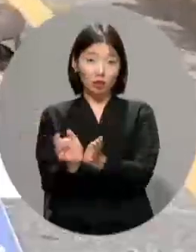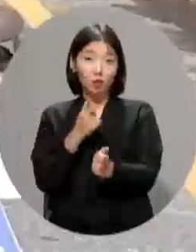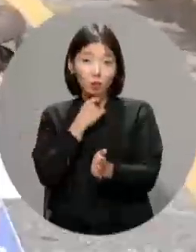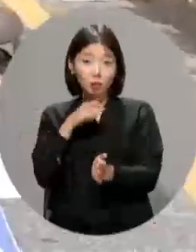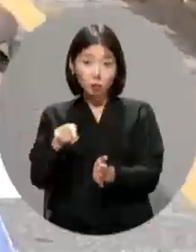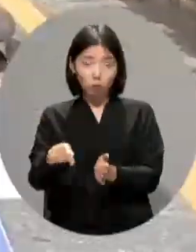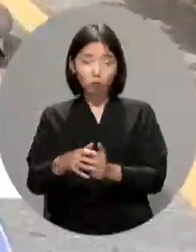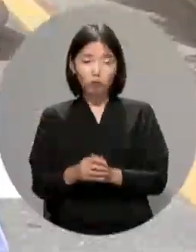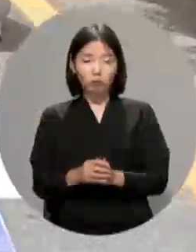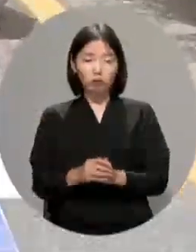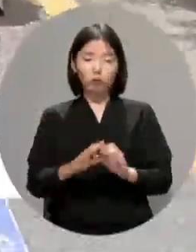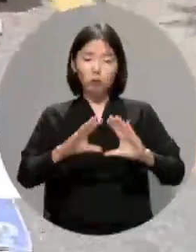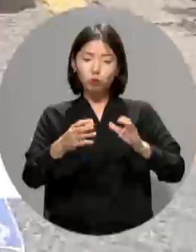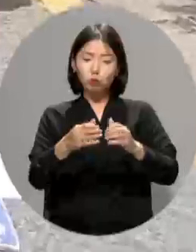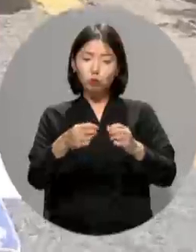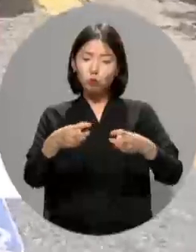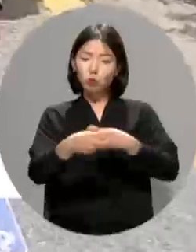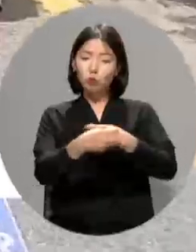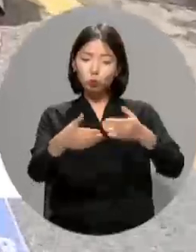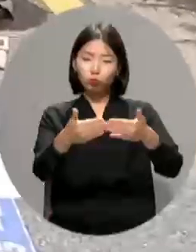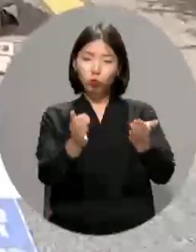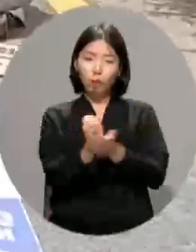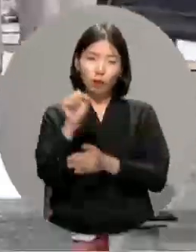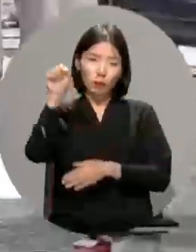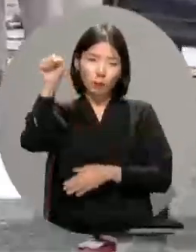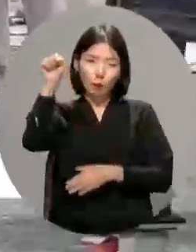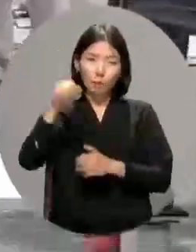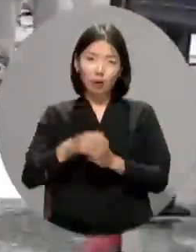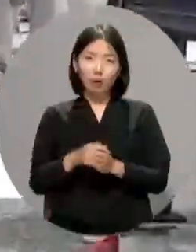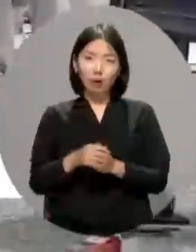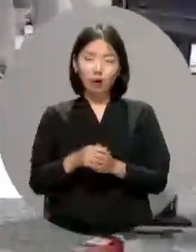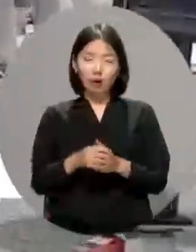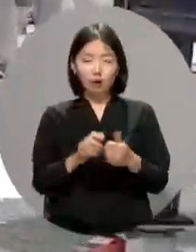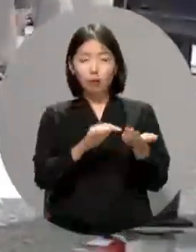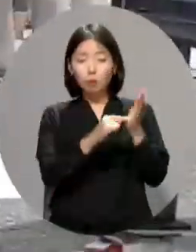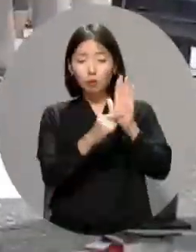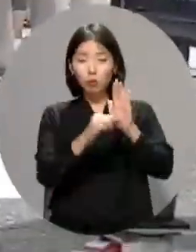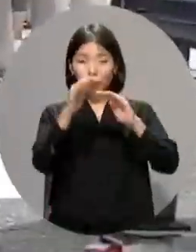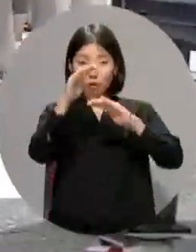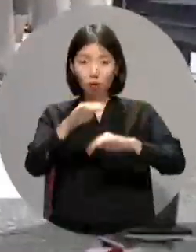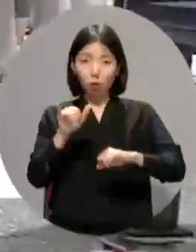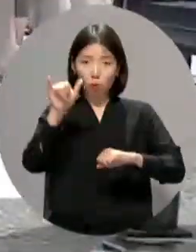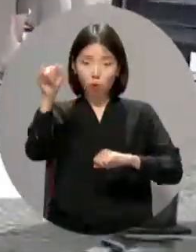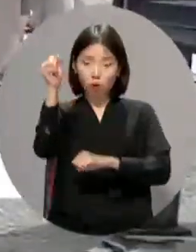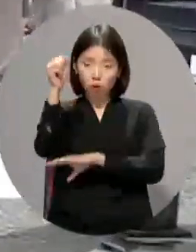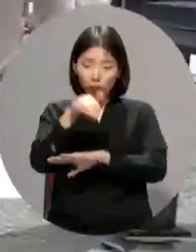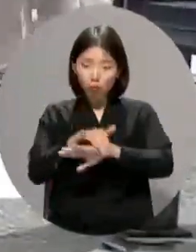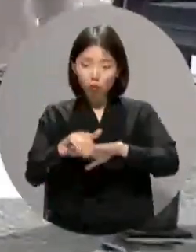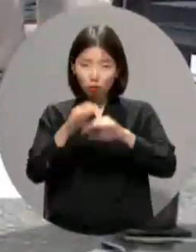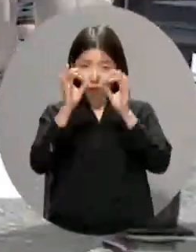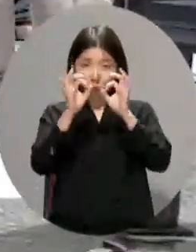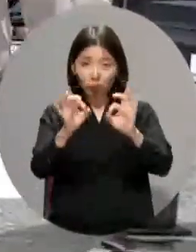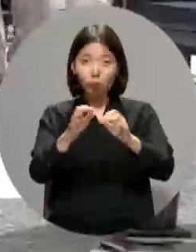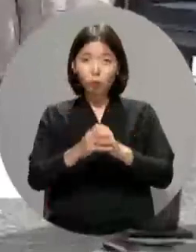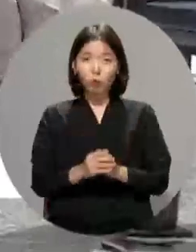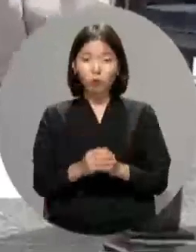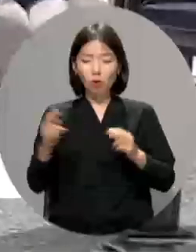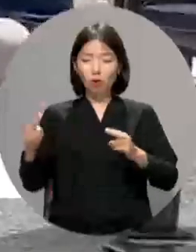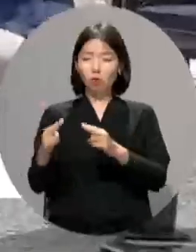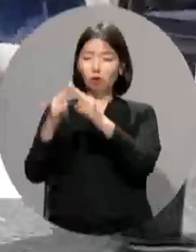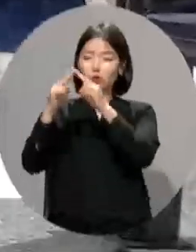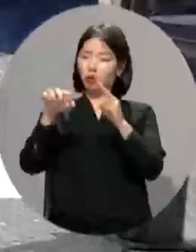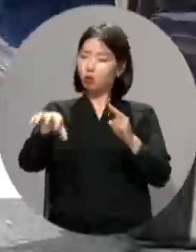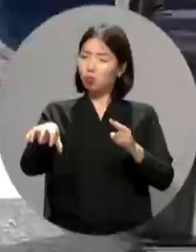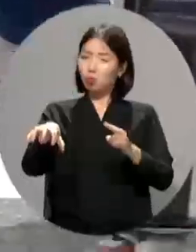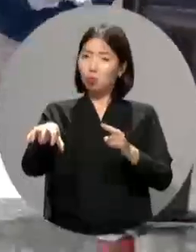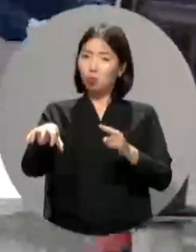오늘 국토교통부 앞에서 집회를 열고 지난달 발표된 새만금 신공항 기본계획 고시 중 관제탑